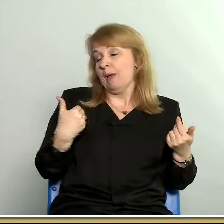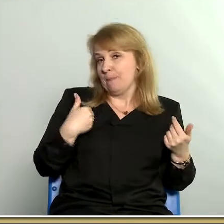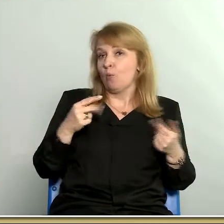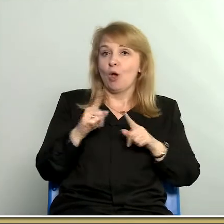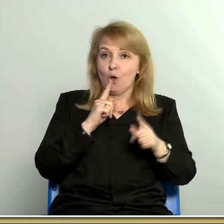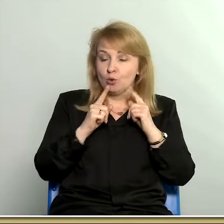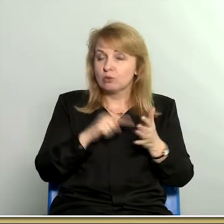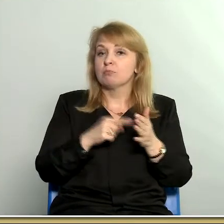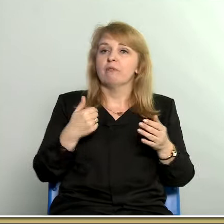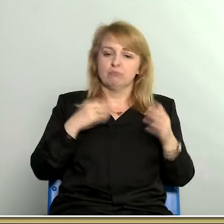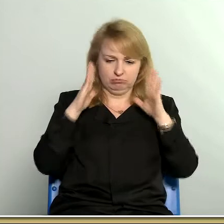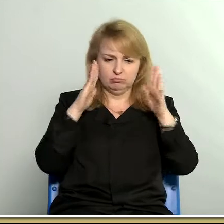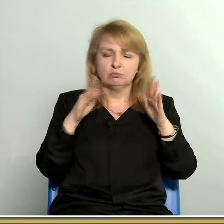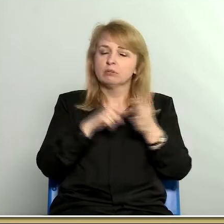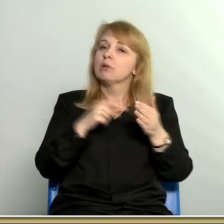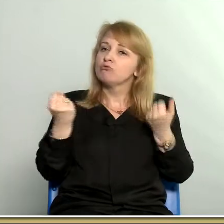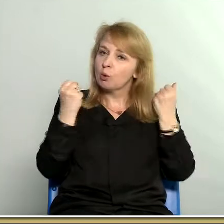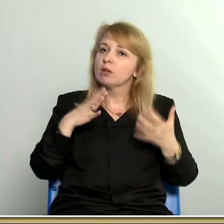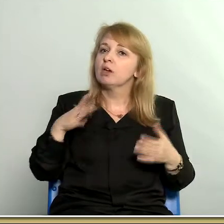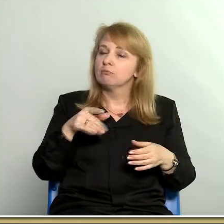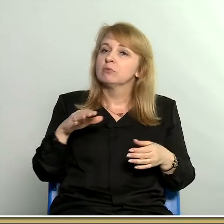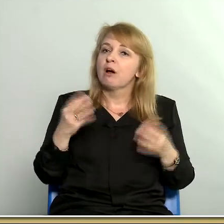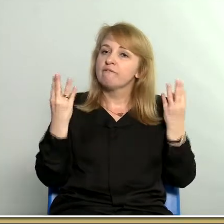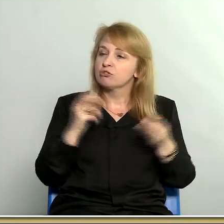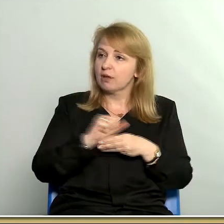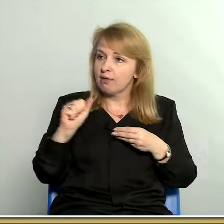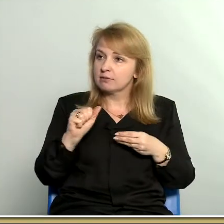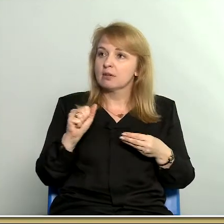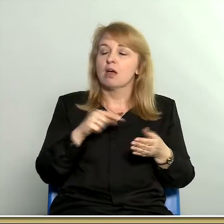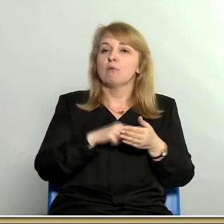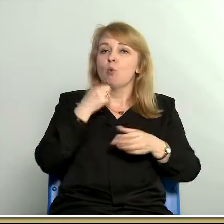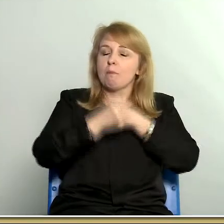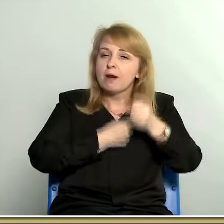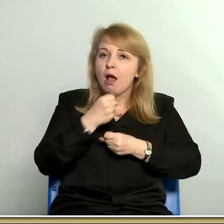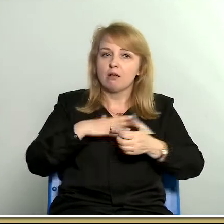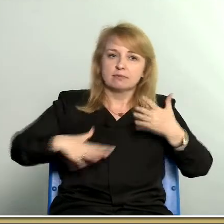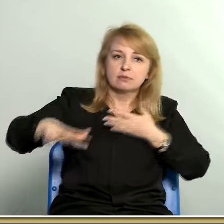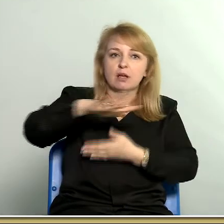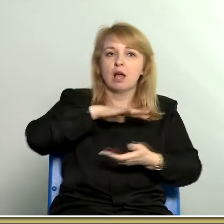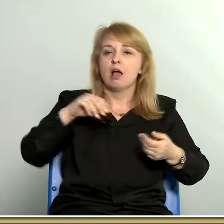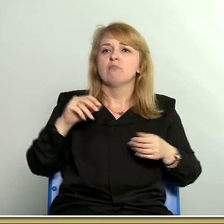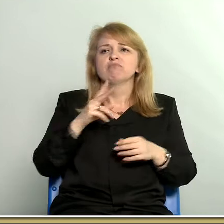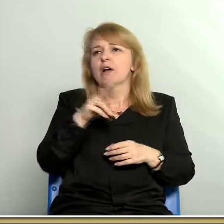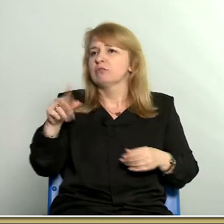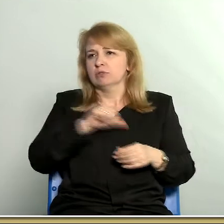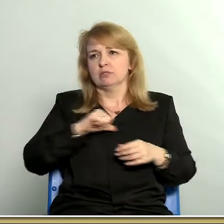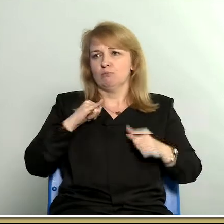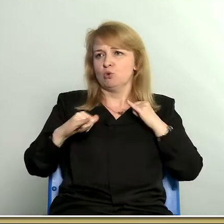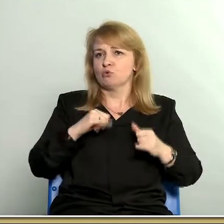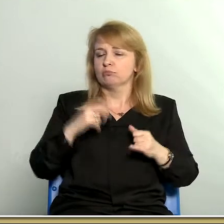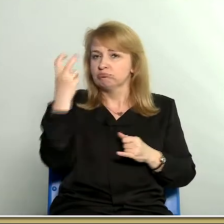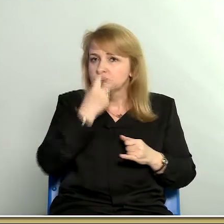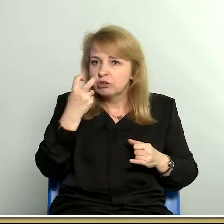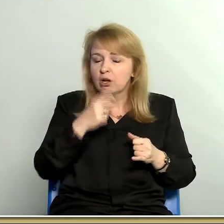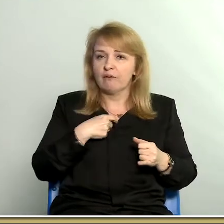bardzo skupiła się na tym działaniu. Ja wiem, że to jest działanie, które interesuje wszystkie jednostki samorządu terytorialnego, bo cieszyło się